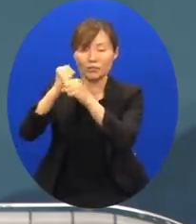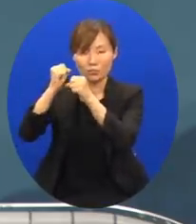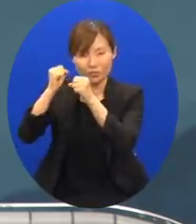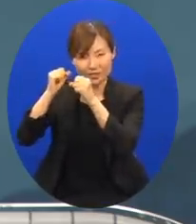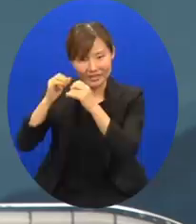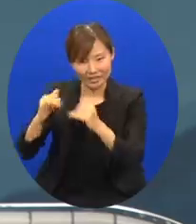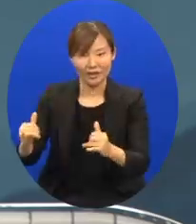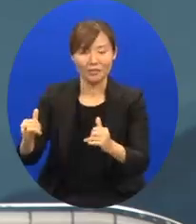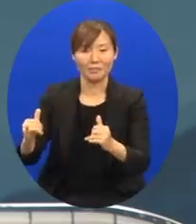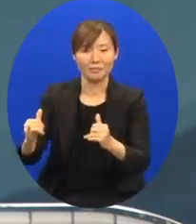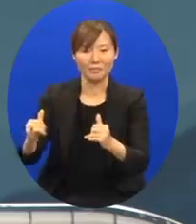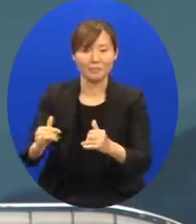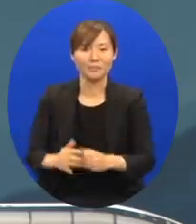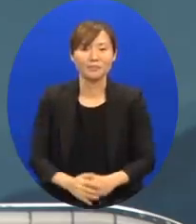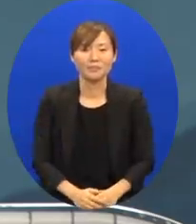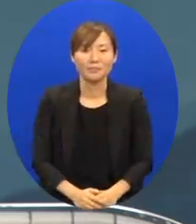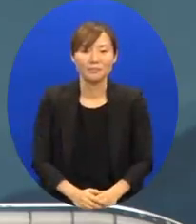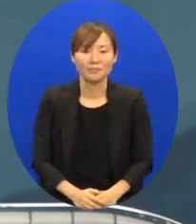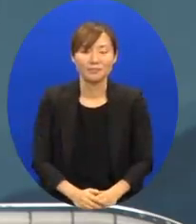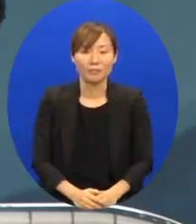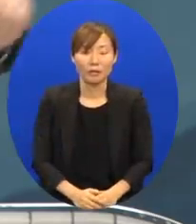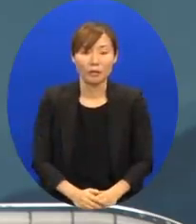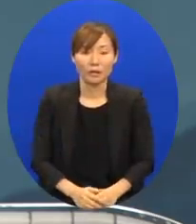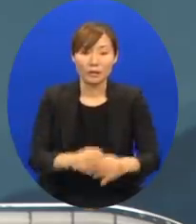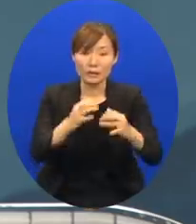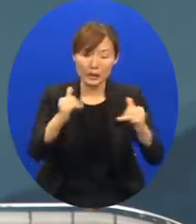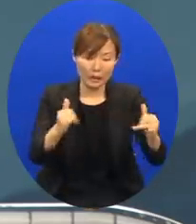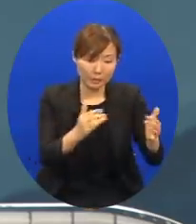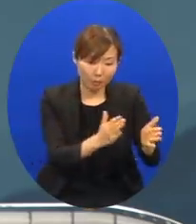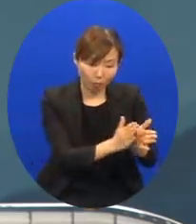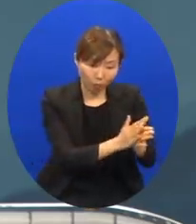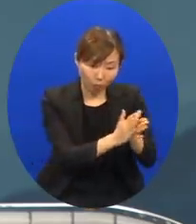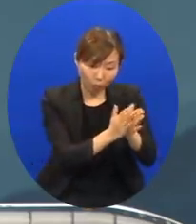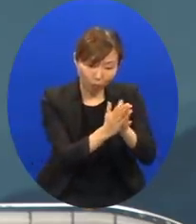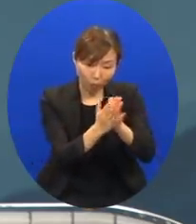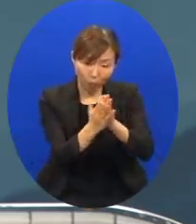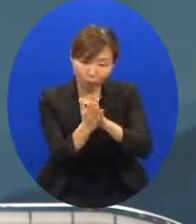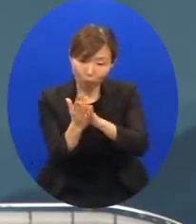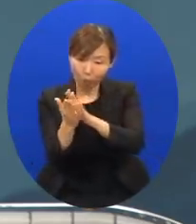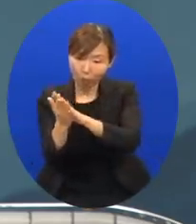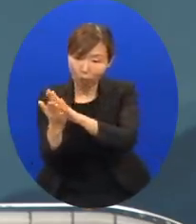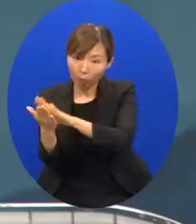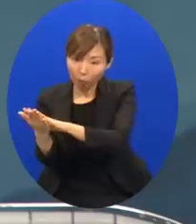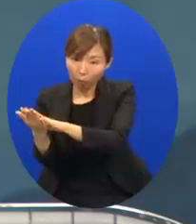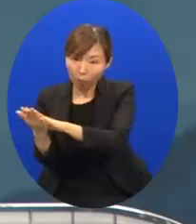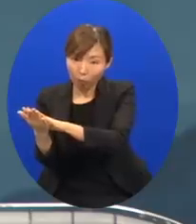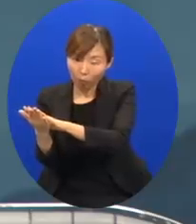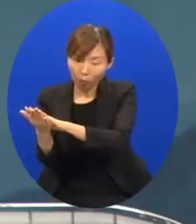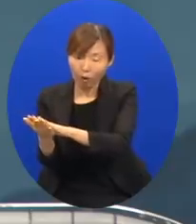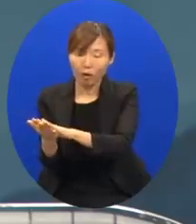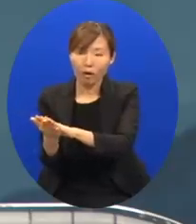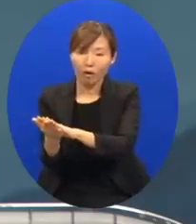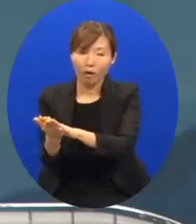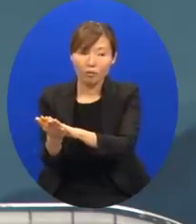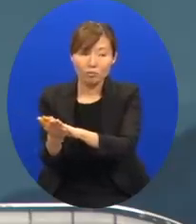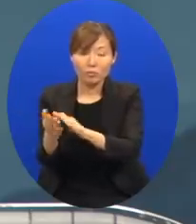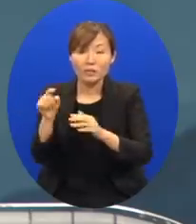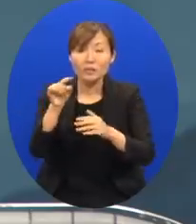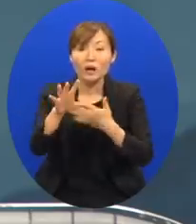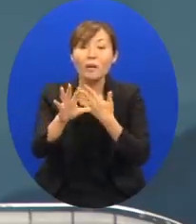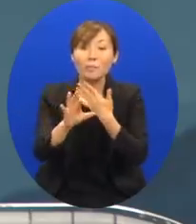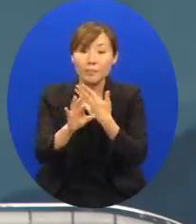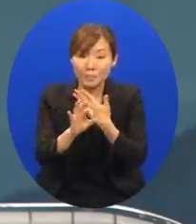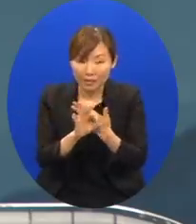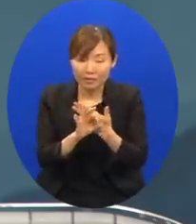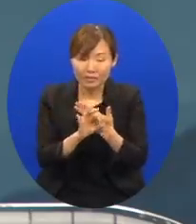생명체에서 단계적으로 그렇게 진화된 존재라고 한다면 틀림없이 우리 주변에 아직도 사람으로